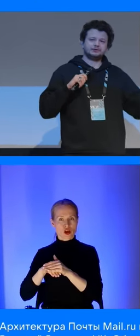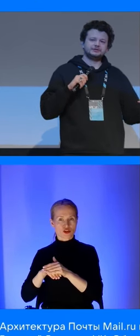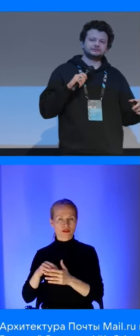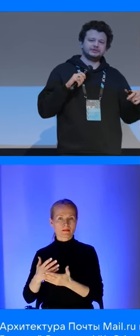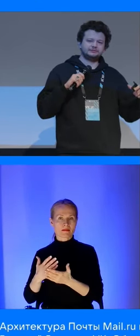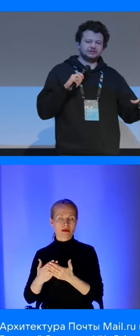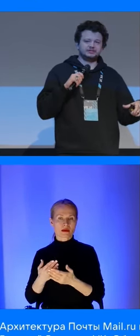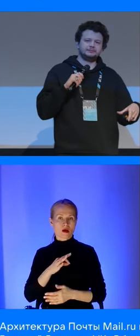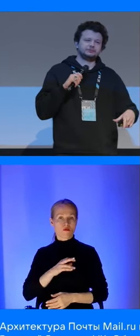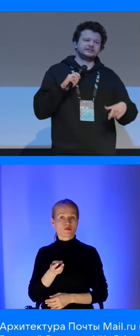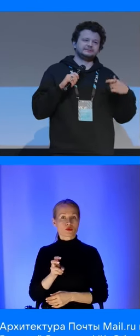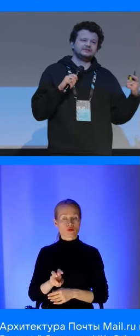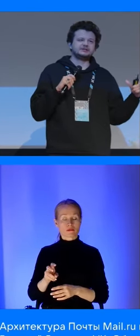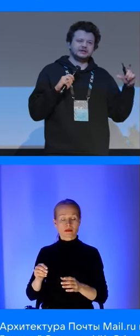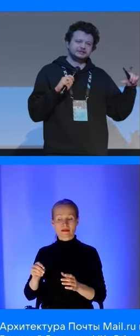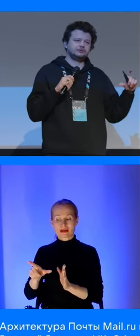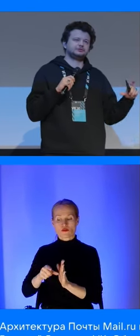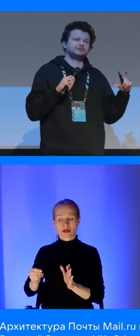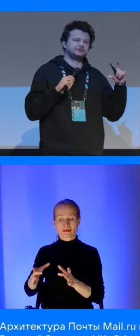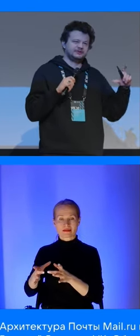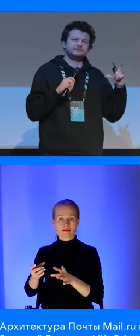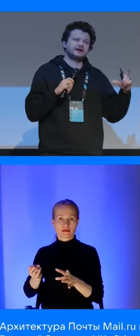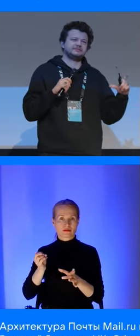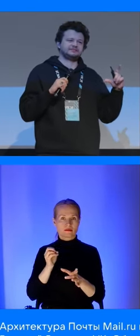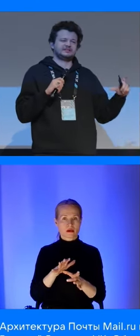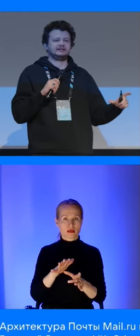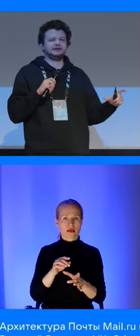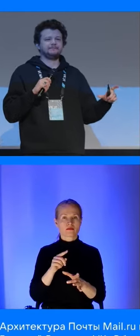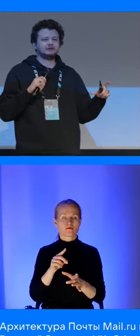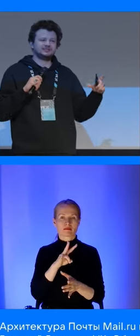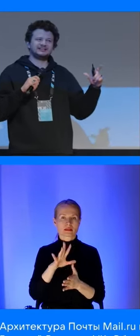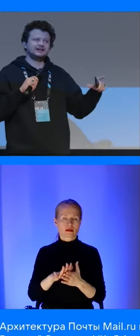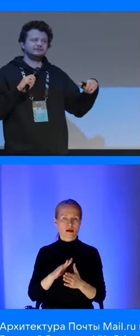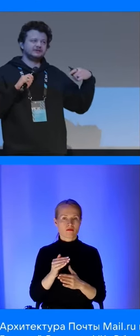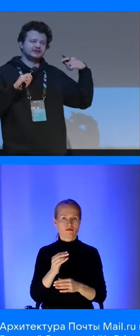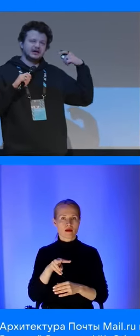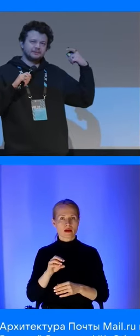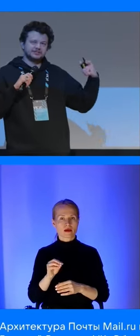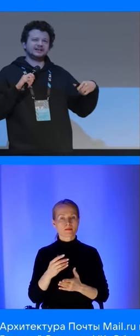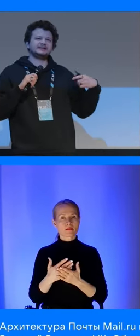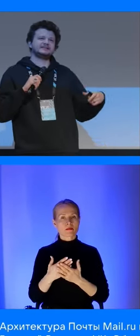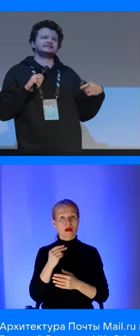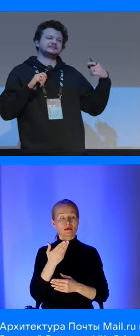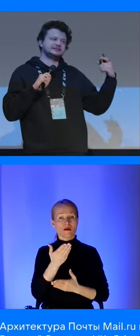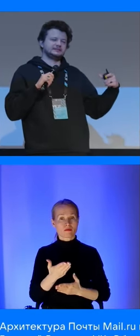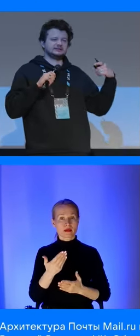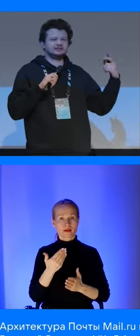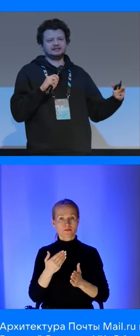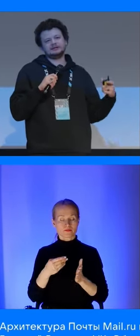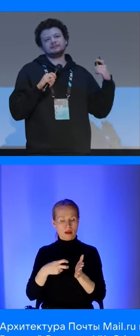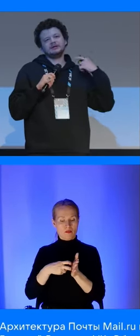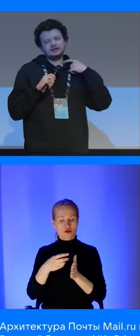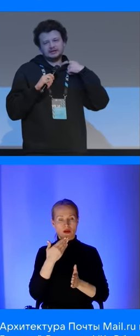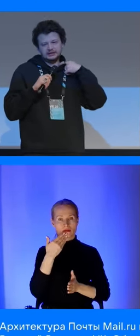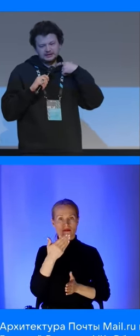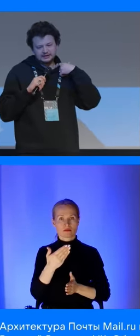пользователь приходит, мы эти его данные подгружаем с диска, и они находятся у него все время в памяти постоянно. То есть когда вы обращаетесь к